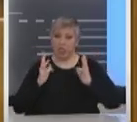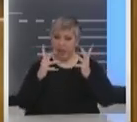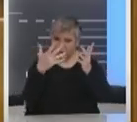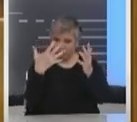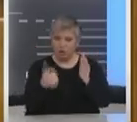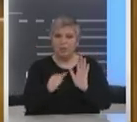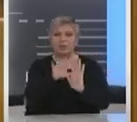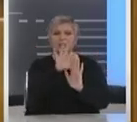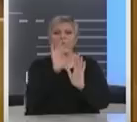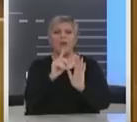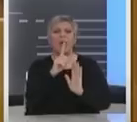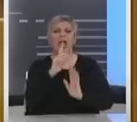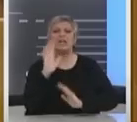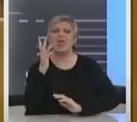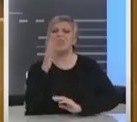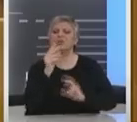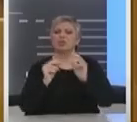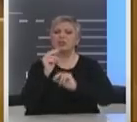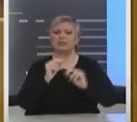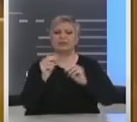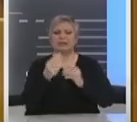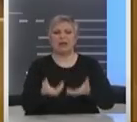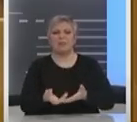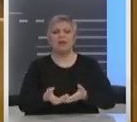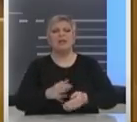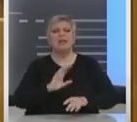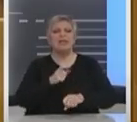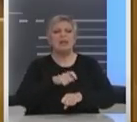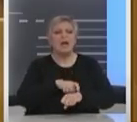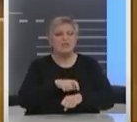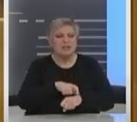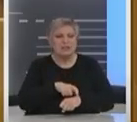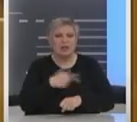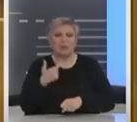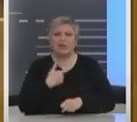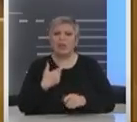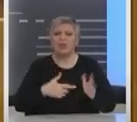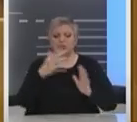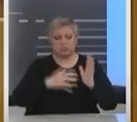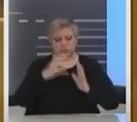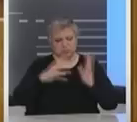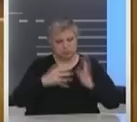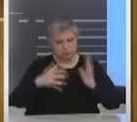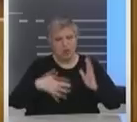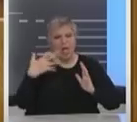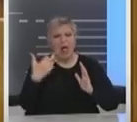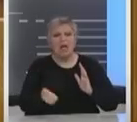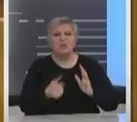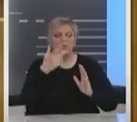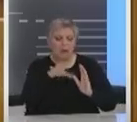η αντιπολίτευση αυτές τις μέρες που είμαστε στη Βουλή για αυτό το νομοσχέδιο κάνει ακριβώς αυτό. Επιλέγει να συζητά για το δέντρο, για να μην συζητήσει για το